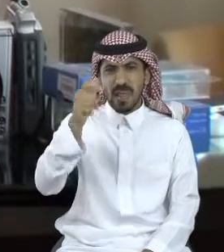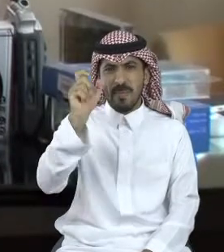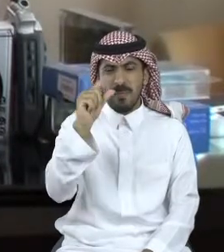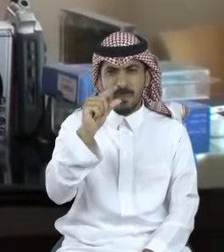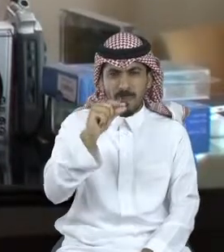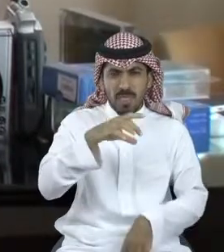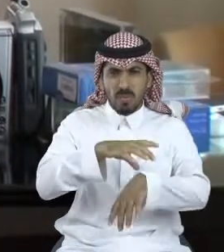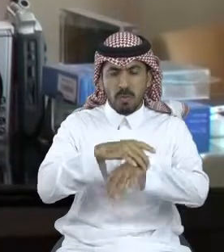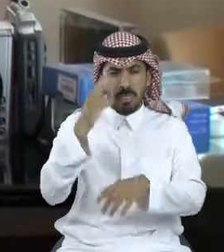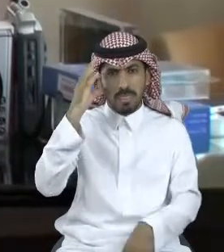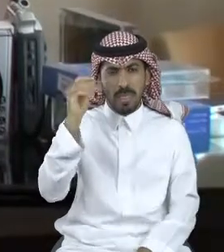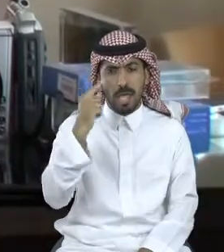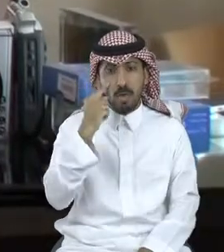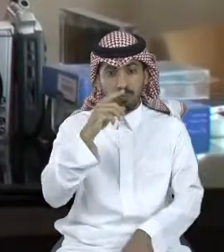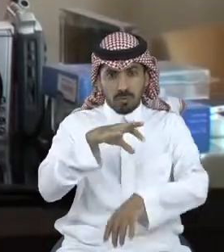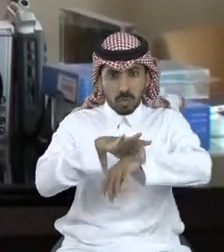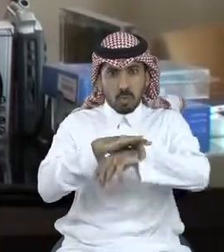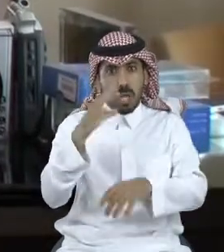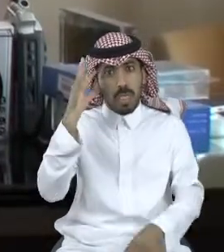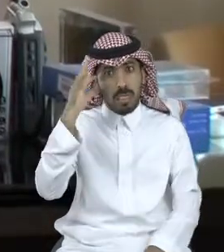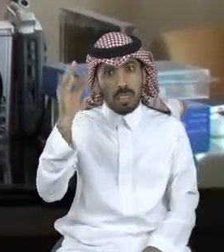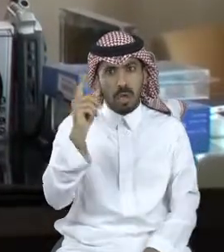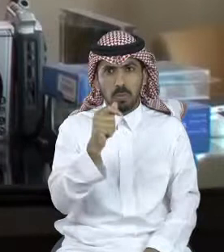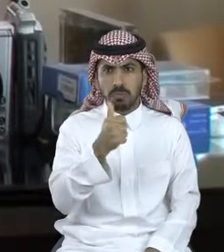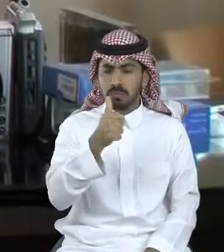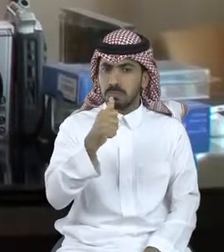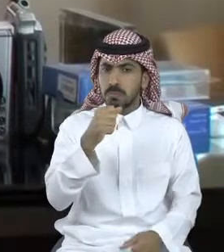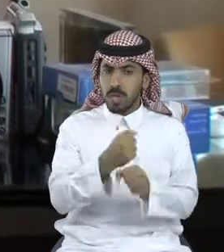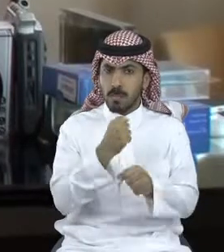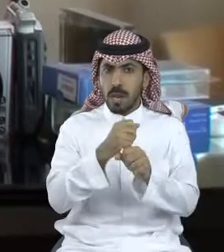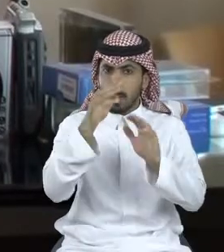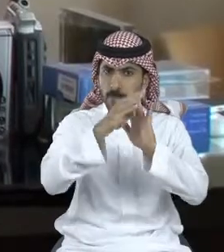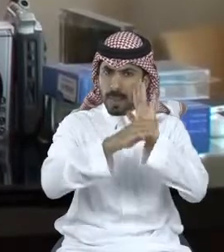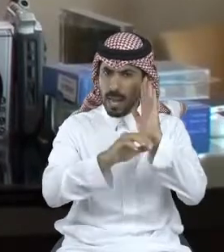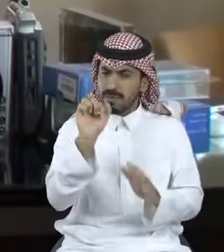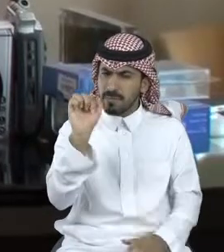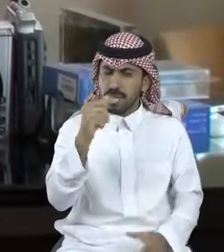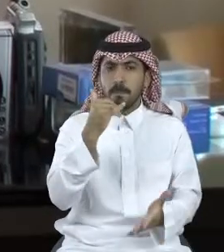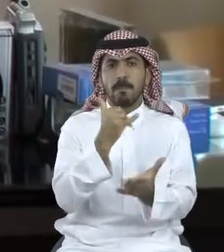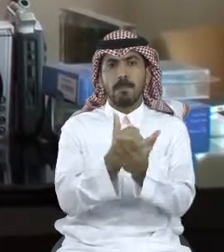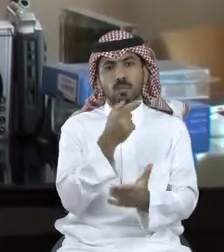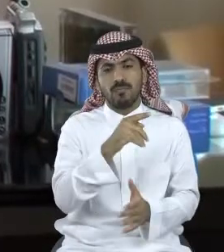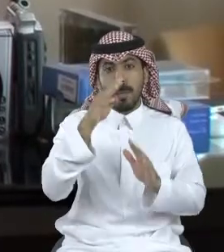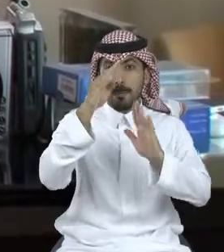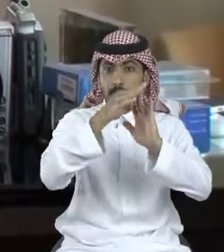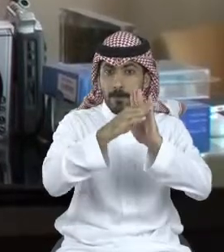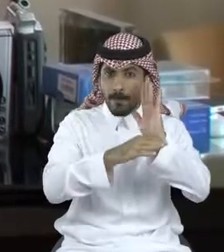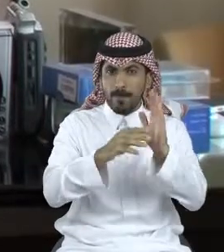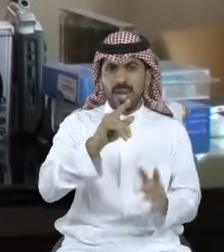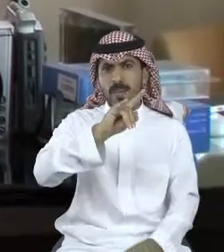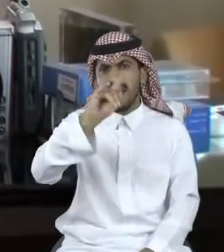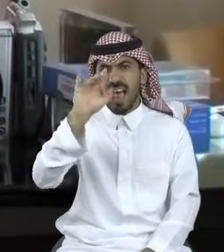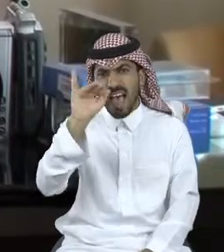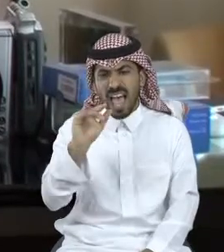سوارة ذكية. من خلال السوارة الذكية أنا نفس سوني تقدر تسوي شوية أشياء، وفي برنامج مخصص هم سووه للموضوع، البرنامج اللي اسمه